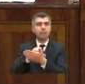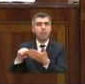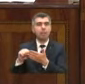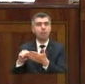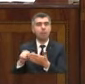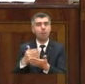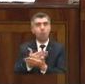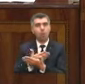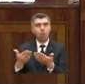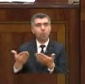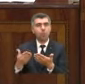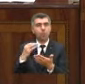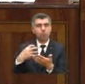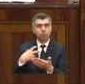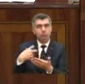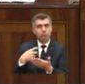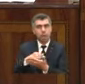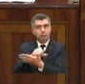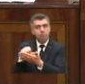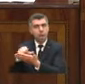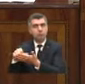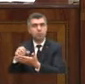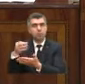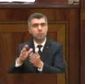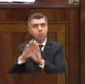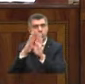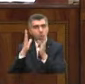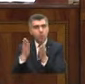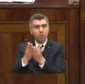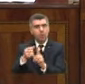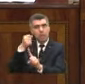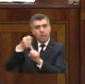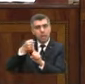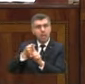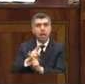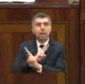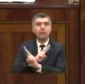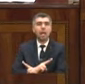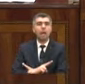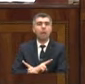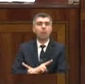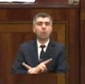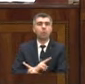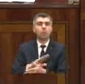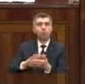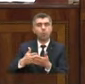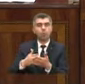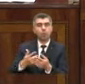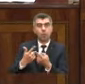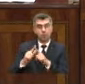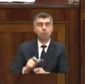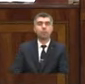ثمار الثروة الوطنية وإصلاح شمولي لأنظمة التقاعد إلى جانب اعتماد مخطط